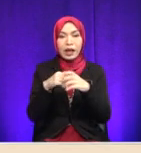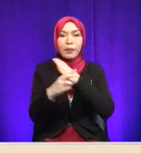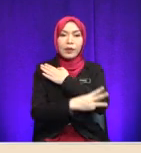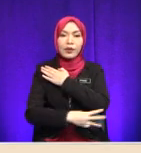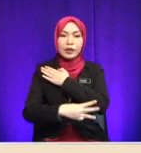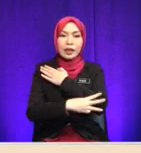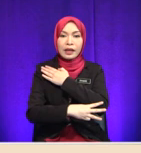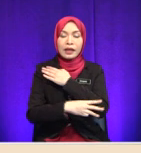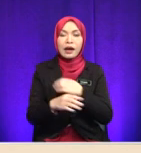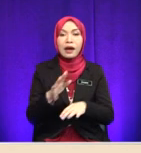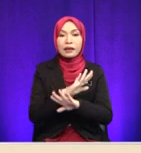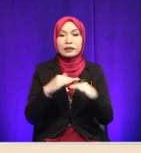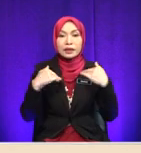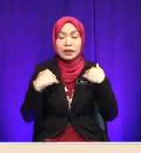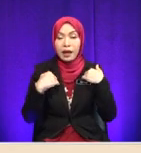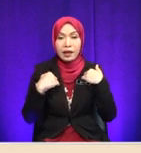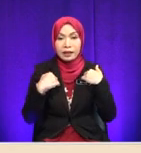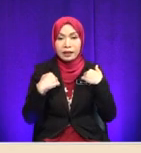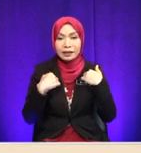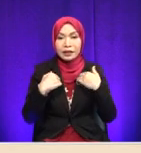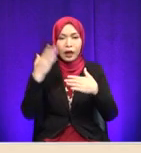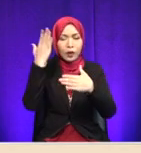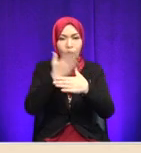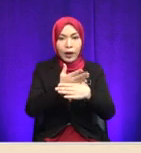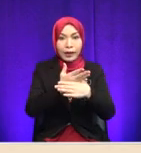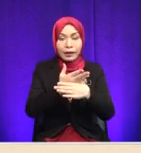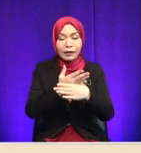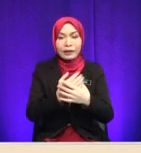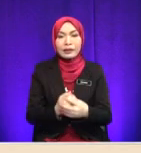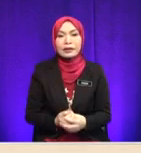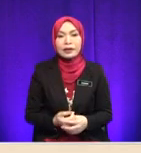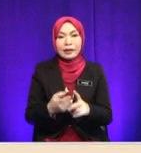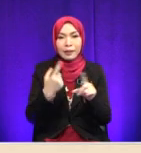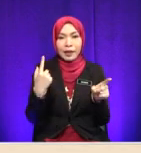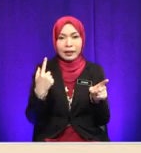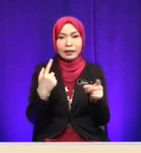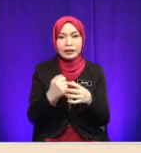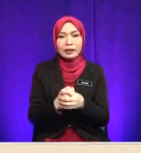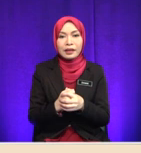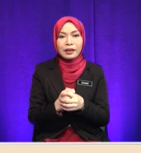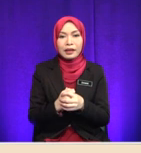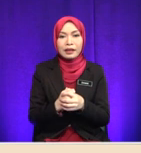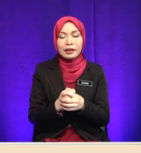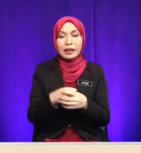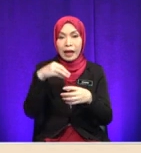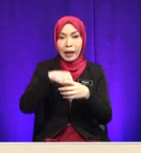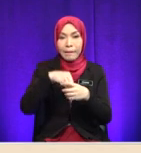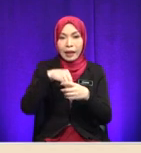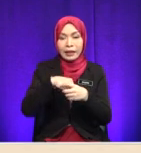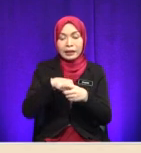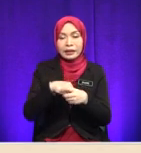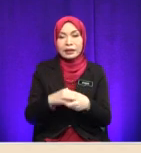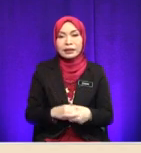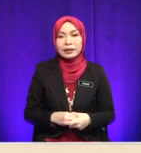dalam hal ehwal dan masalah dalaman negara lain. Sehubungan dengan itu, Kementerian Luar Negeri telah diberikan mandat